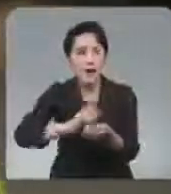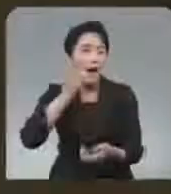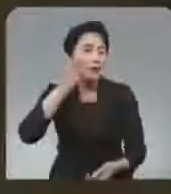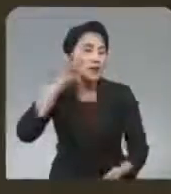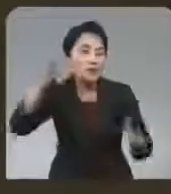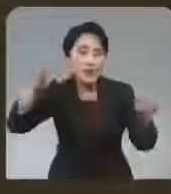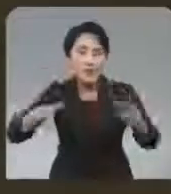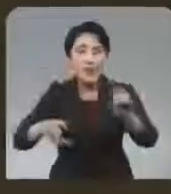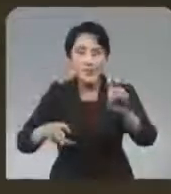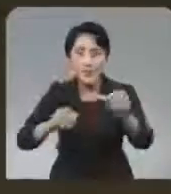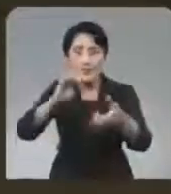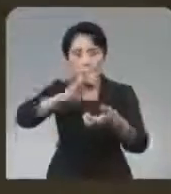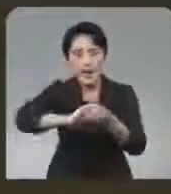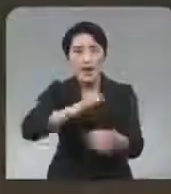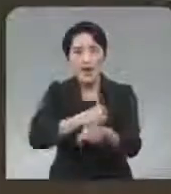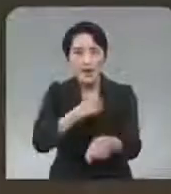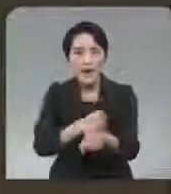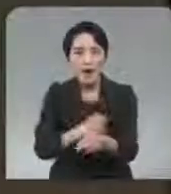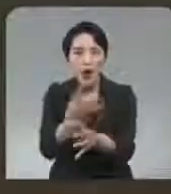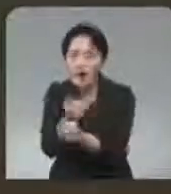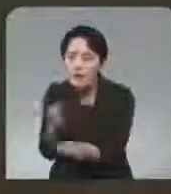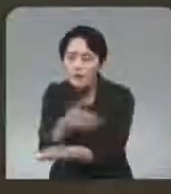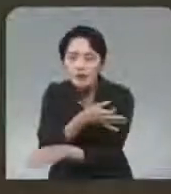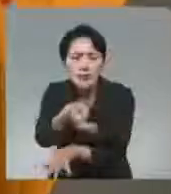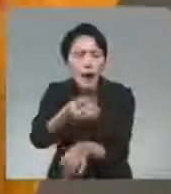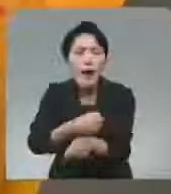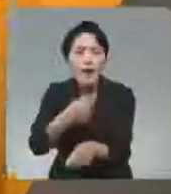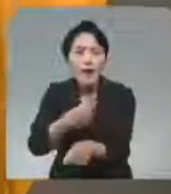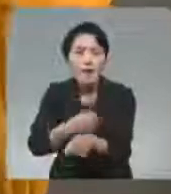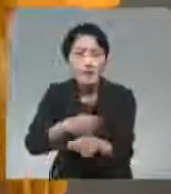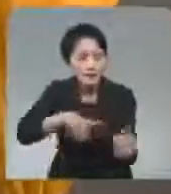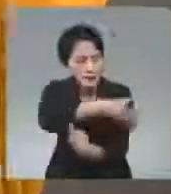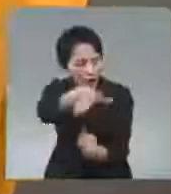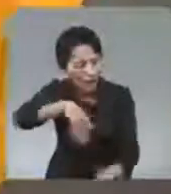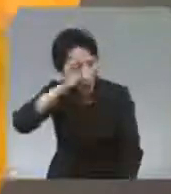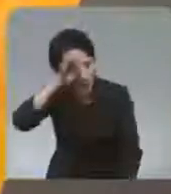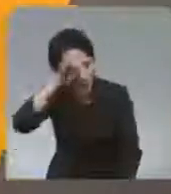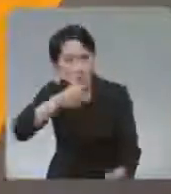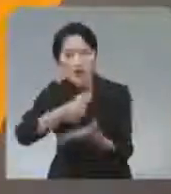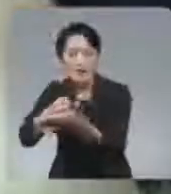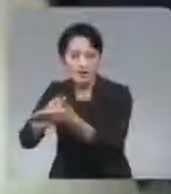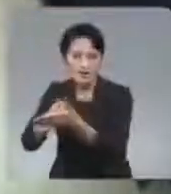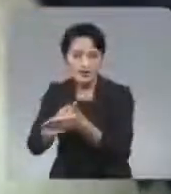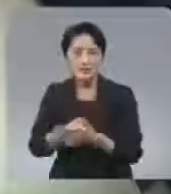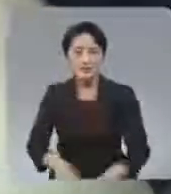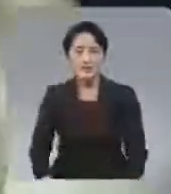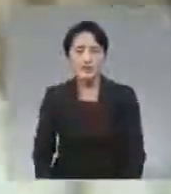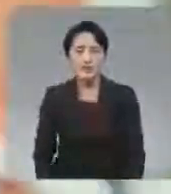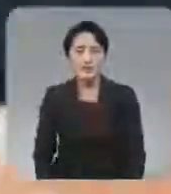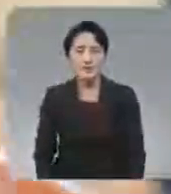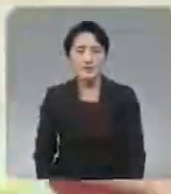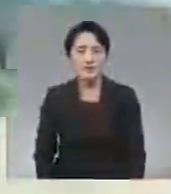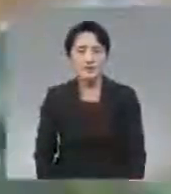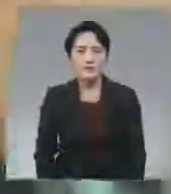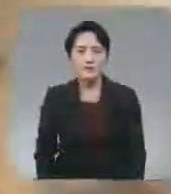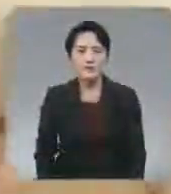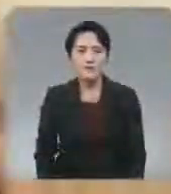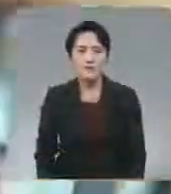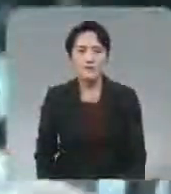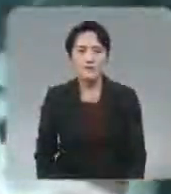の大統領選挙以降の第21代国会の後半期に最大家と国民の力に引き渡すことにし